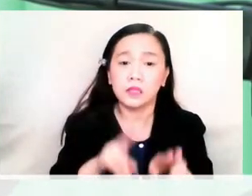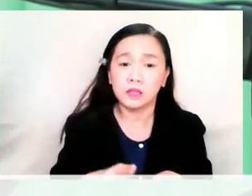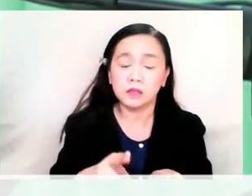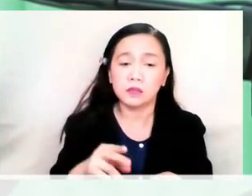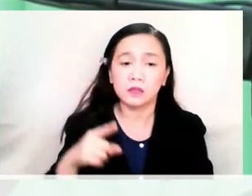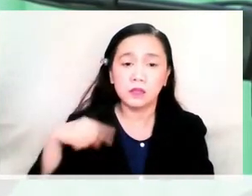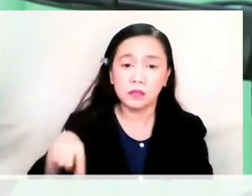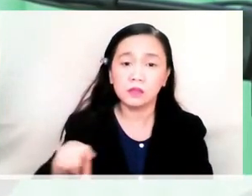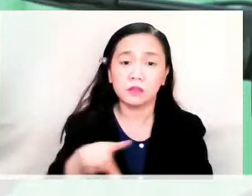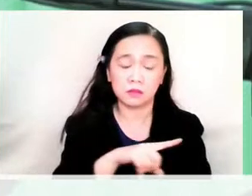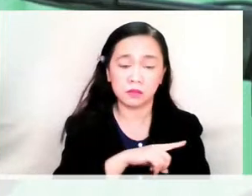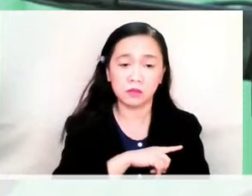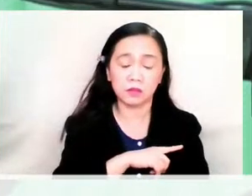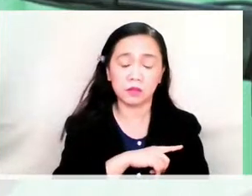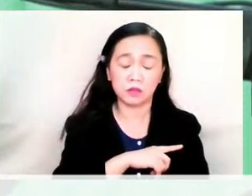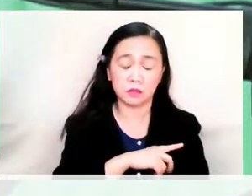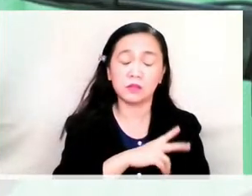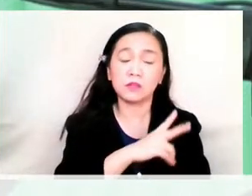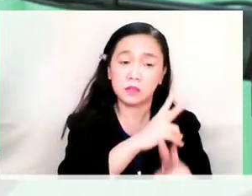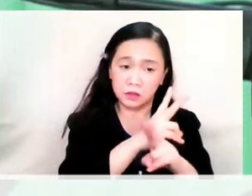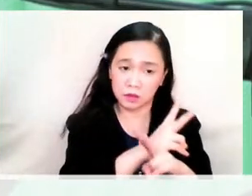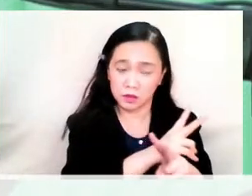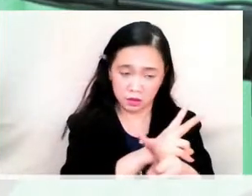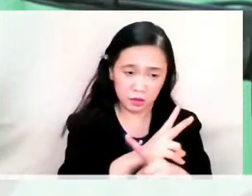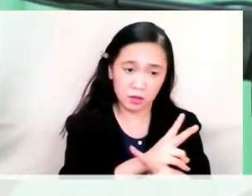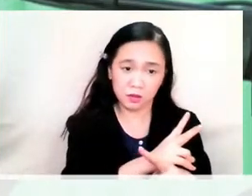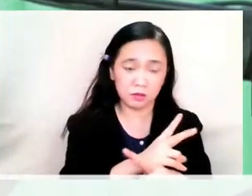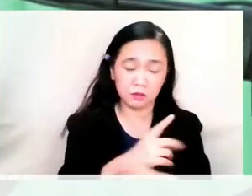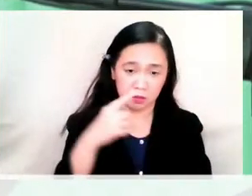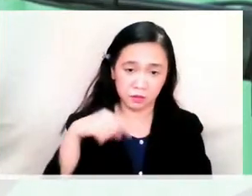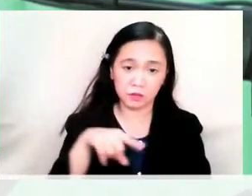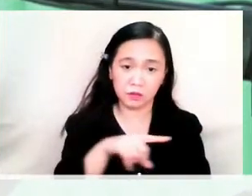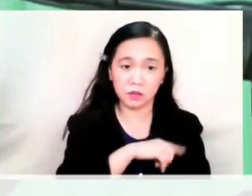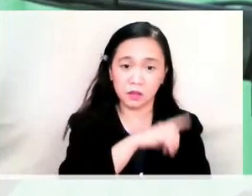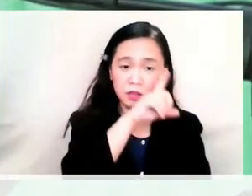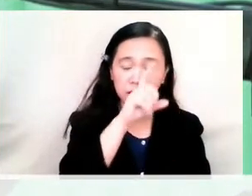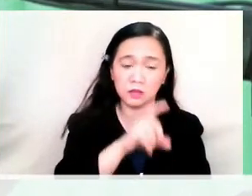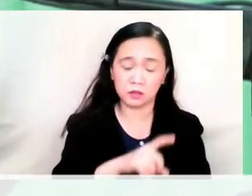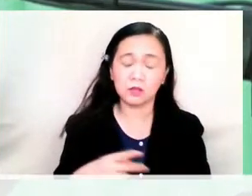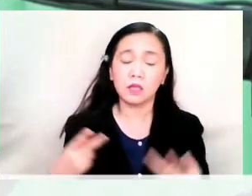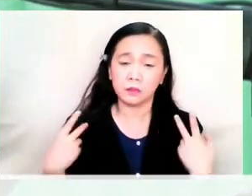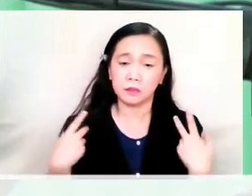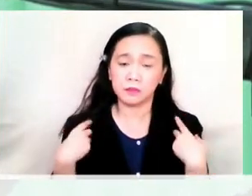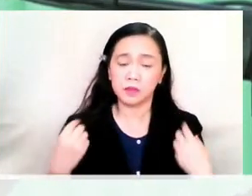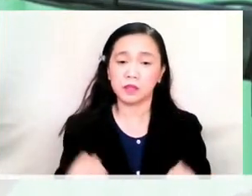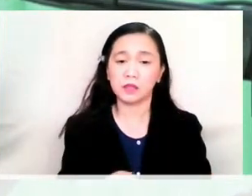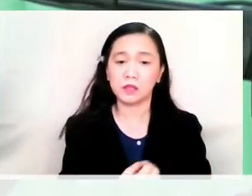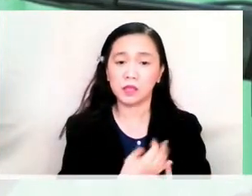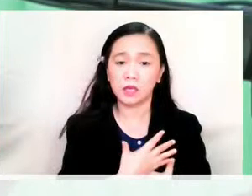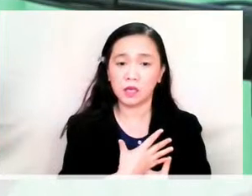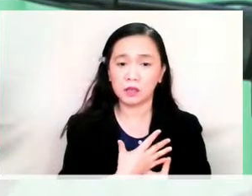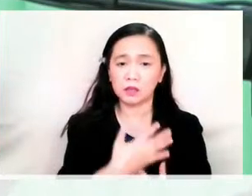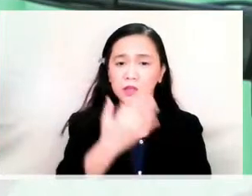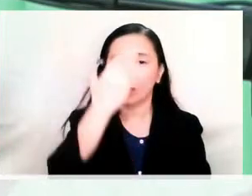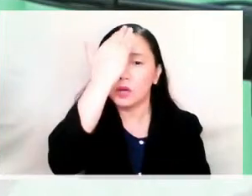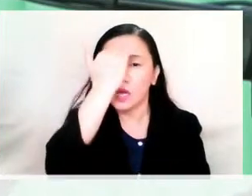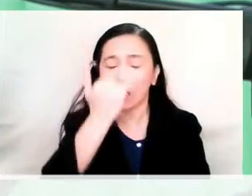He care for us? Nandyan ang takot kasi kulang tayo sa